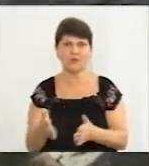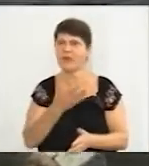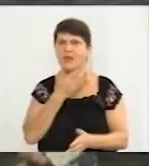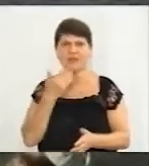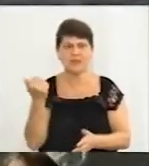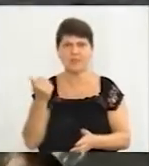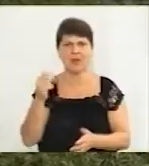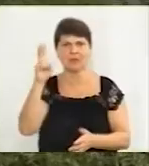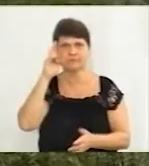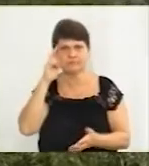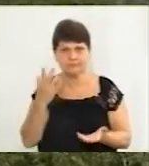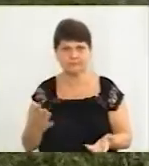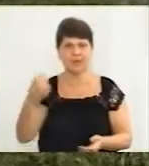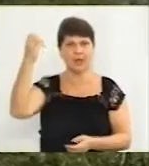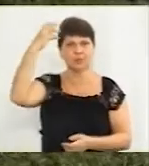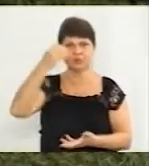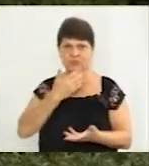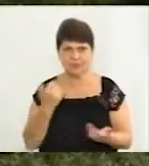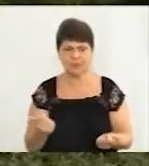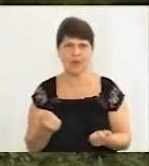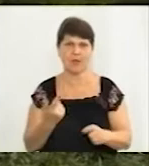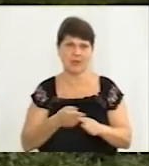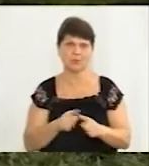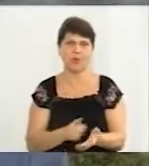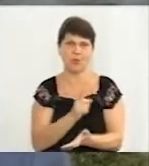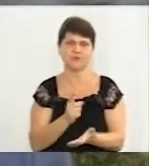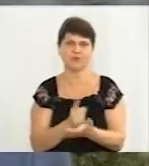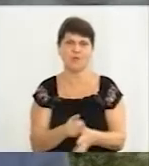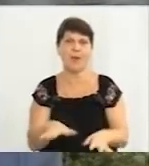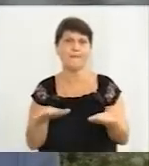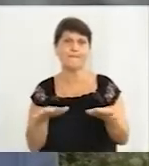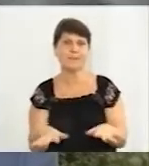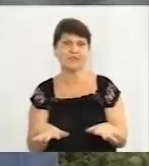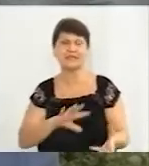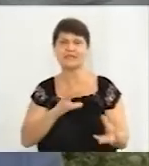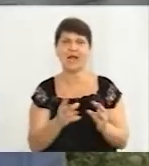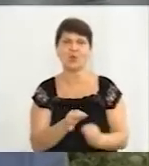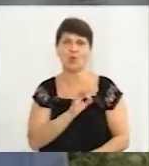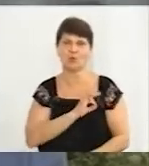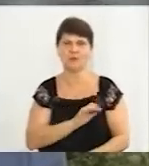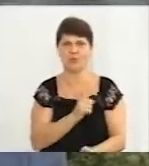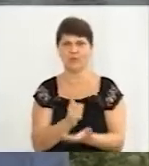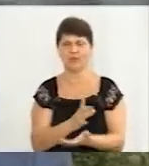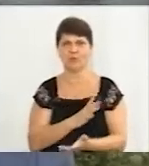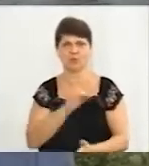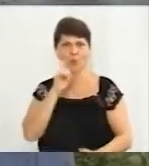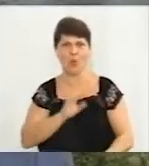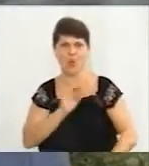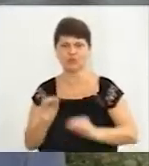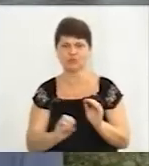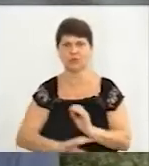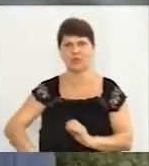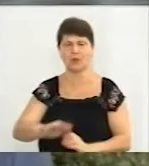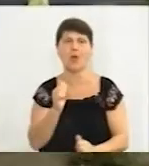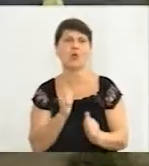санвузла, душової, а там є і вода. Це обов'язкове місце загального користування, яке повинно бути облаштовано на території